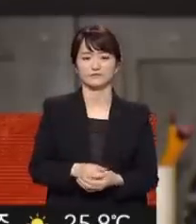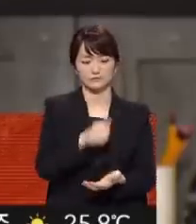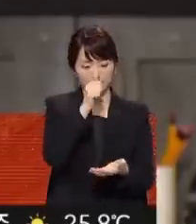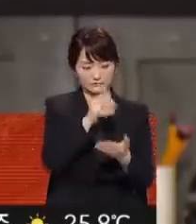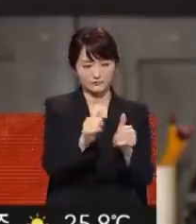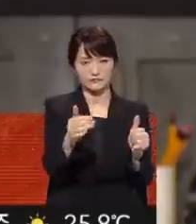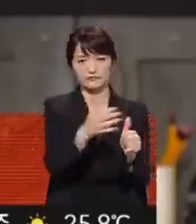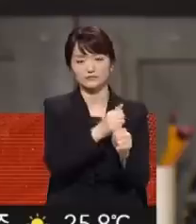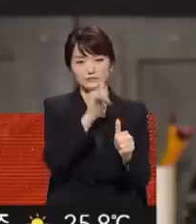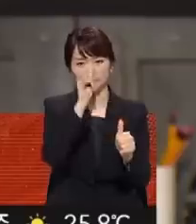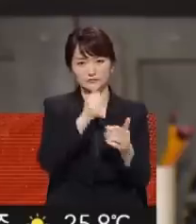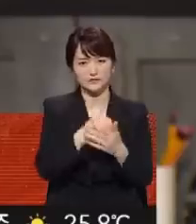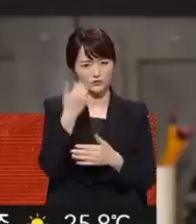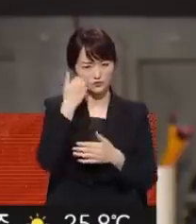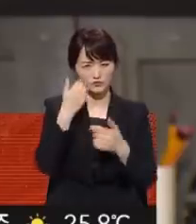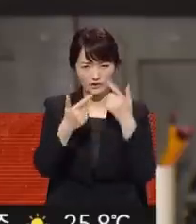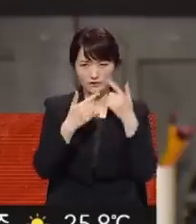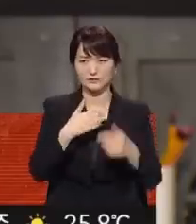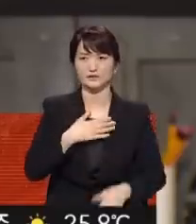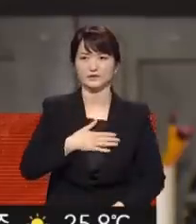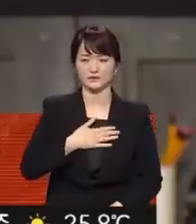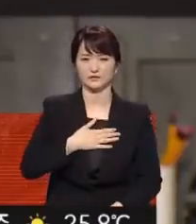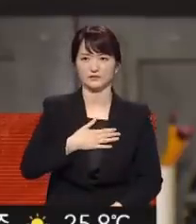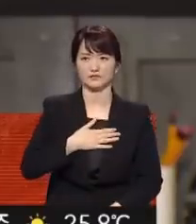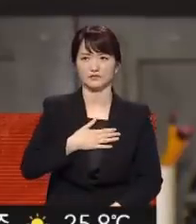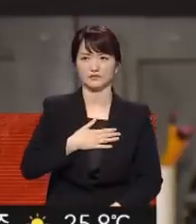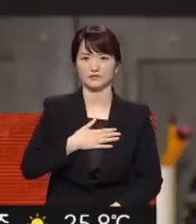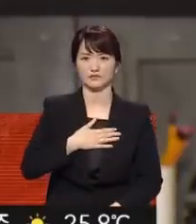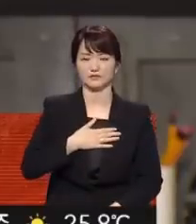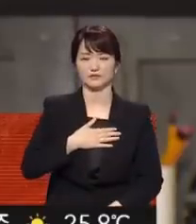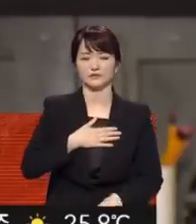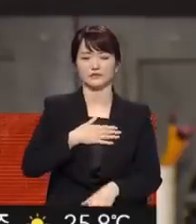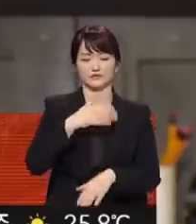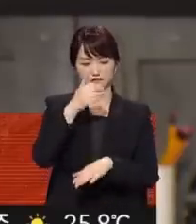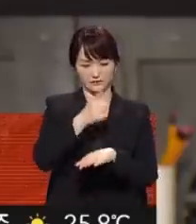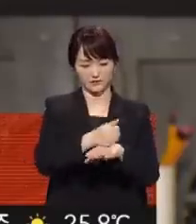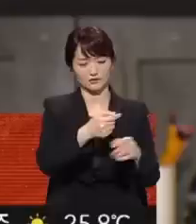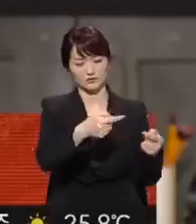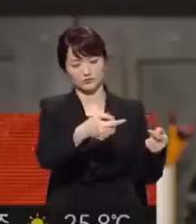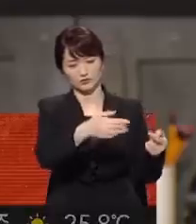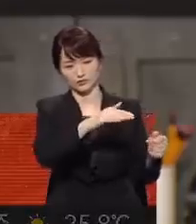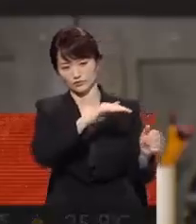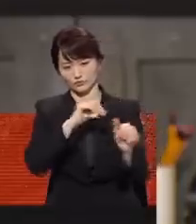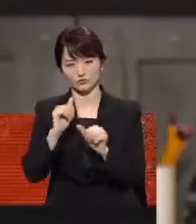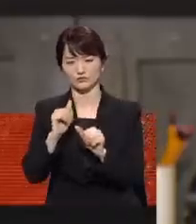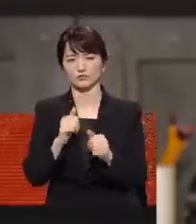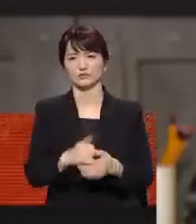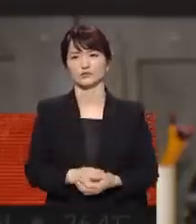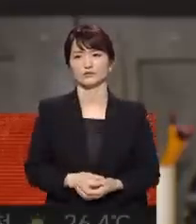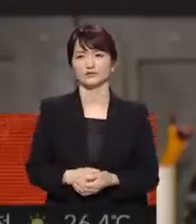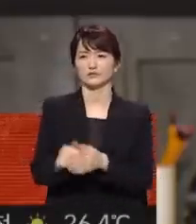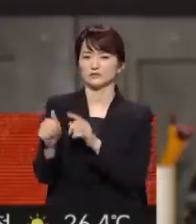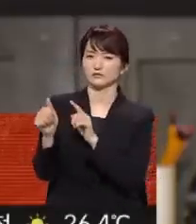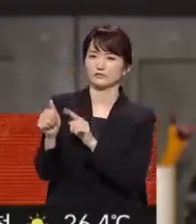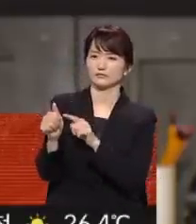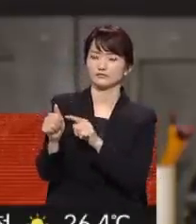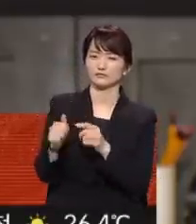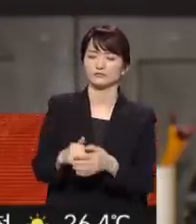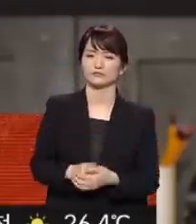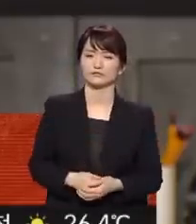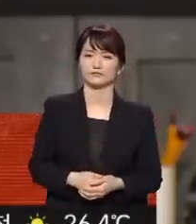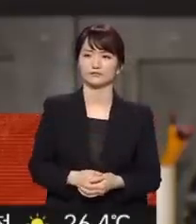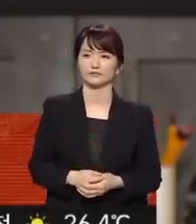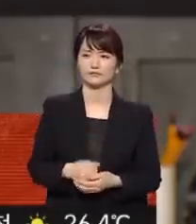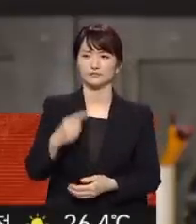신원을 확실히 알거나 주소 알게 되면은 보통 나중에 출석시키거든요. 체포 안 할 수도 있는데 근데 이 사건이 이래가지고 남성은 상당히